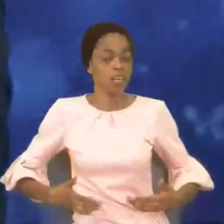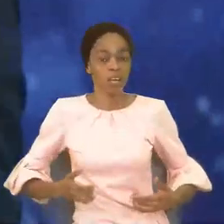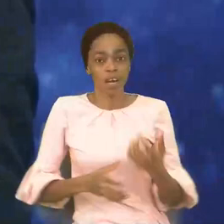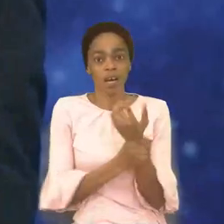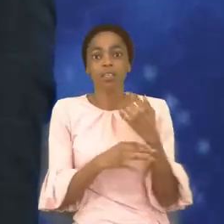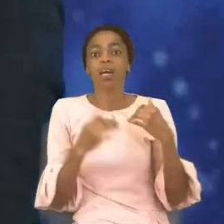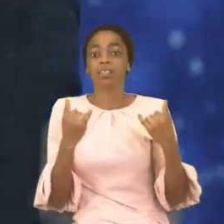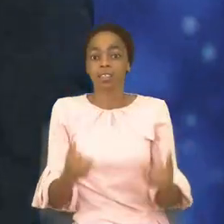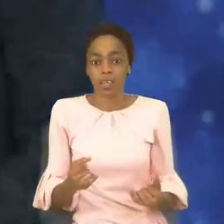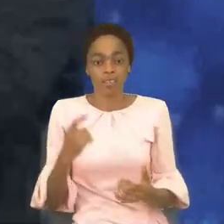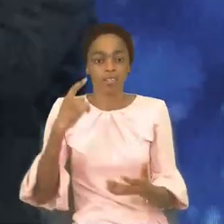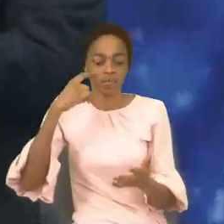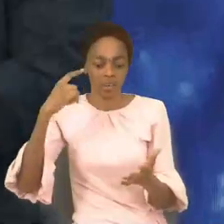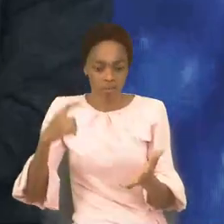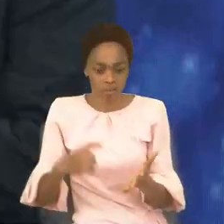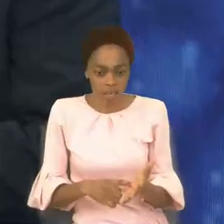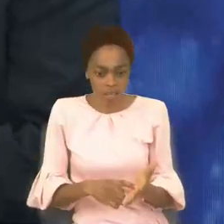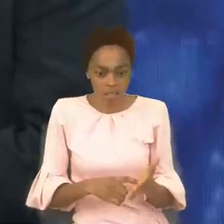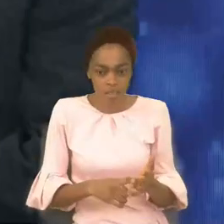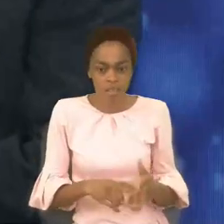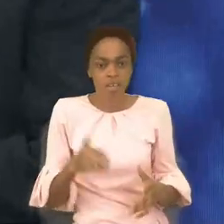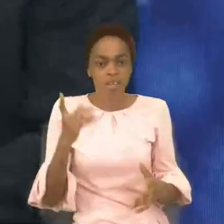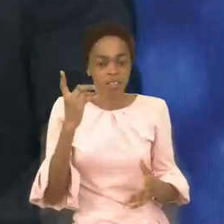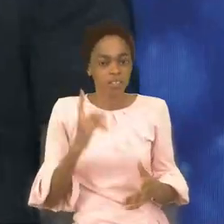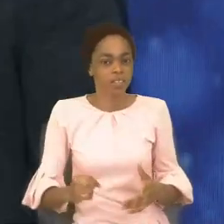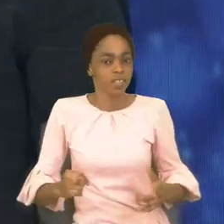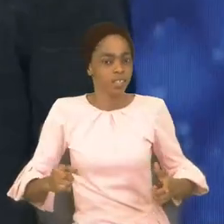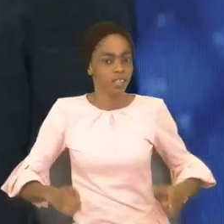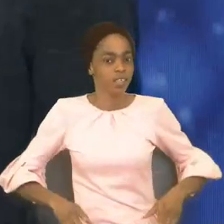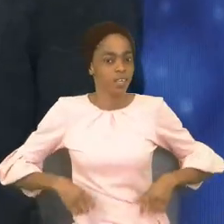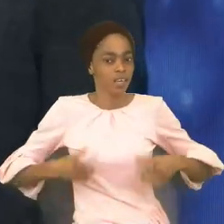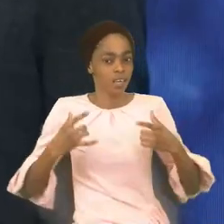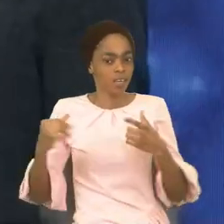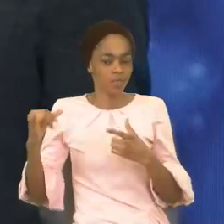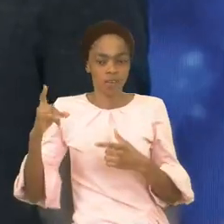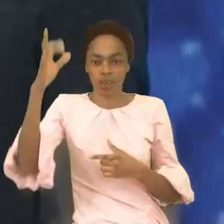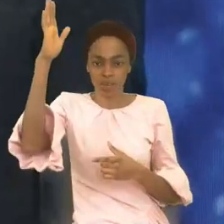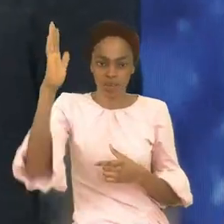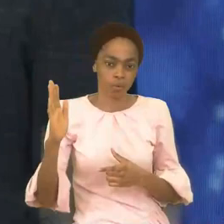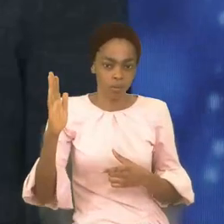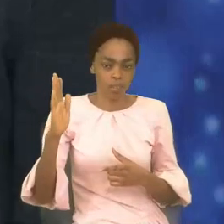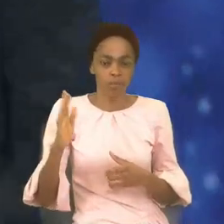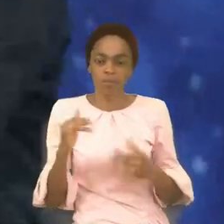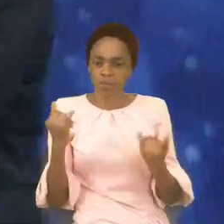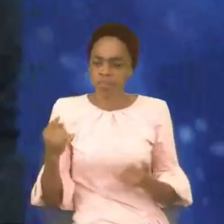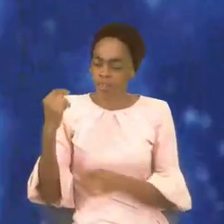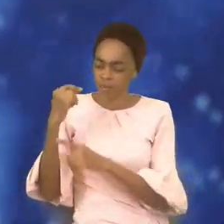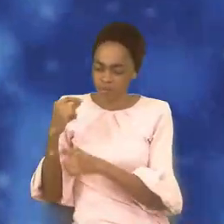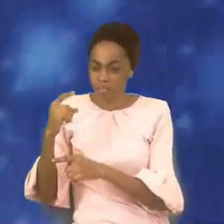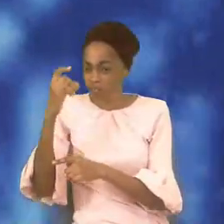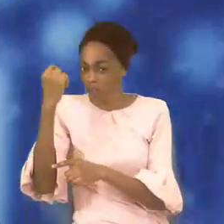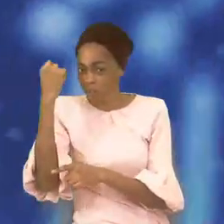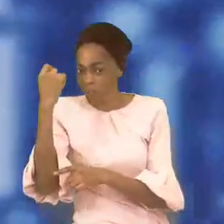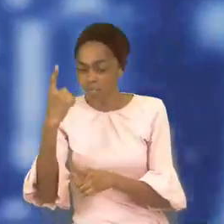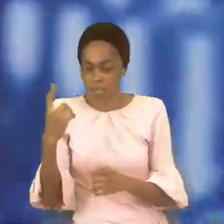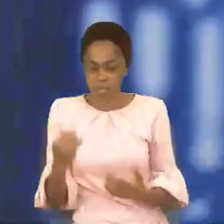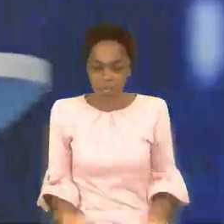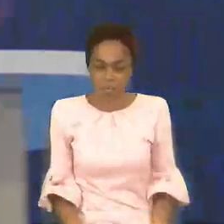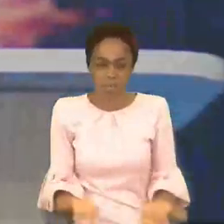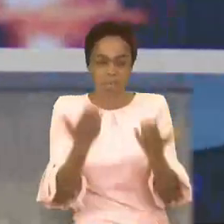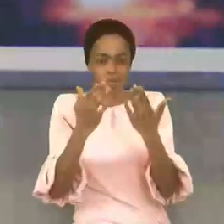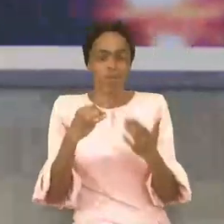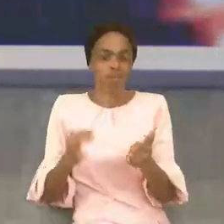Maintenant, il a reconnu, premièrement, l'existence du Dieu très haut. Il a compris